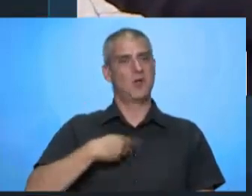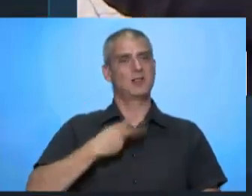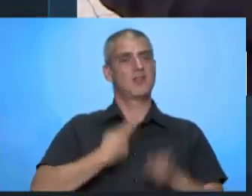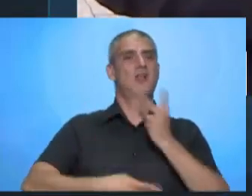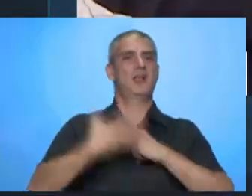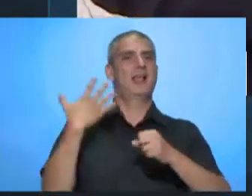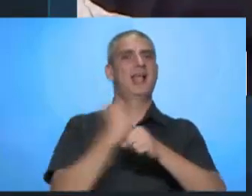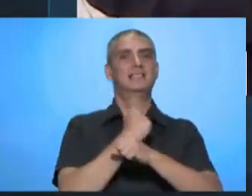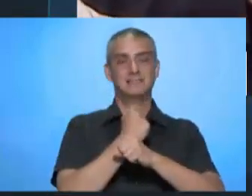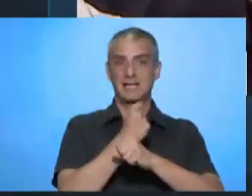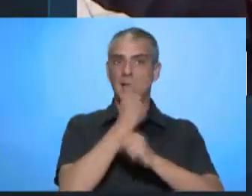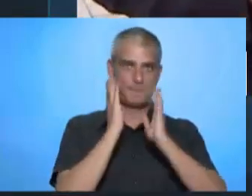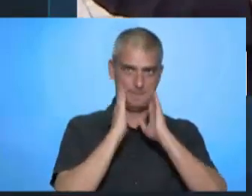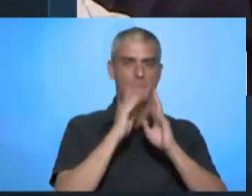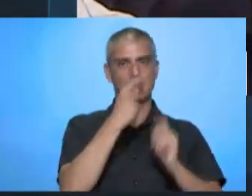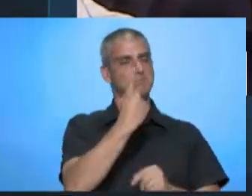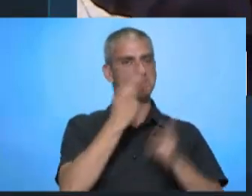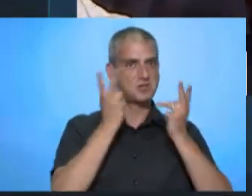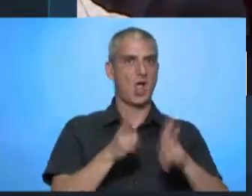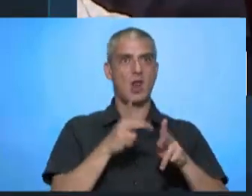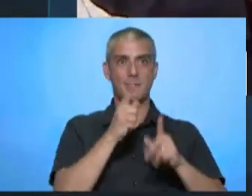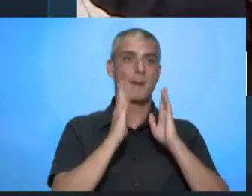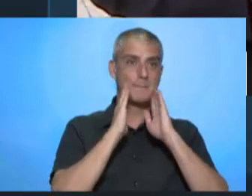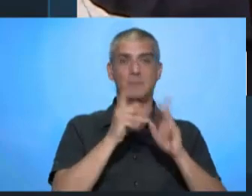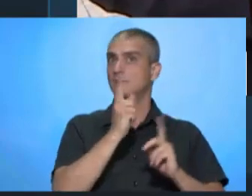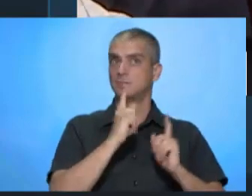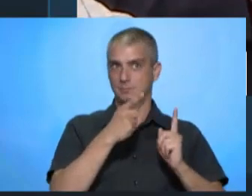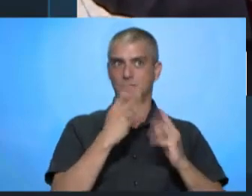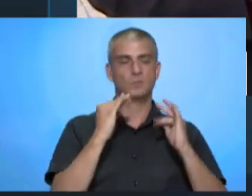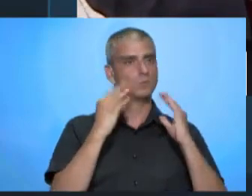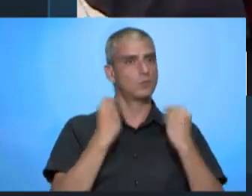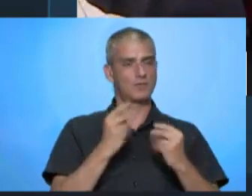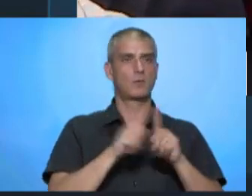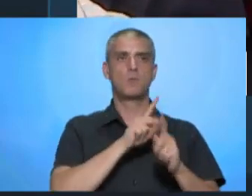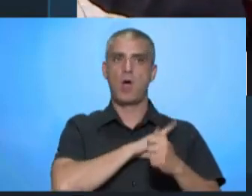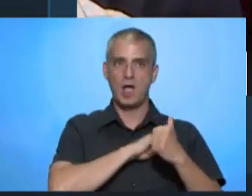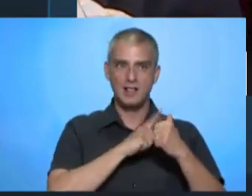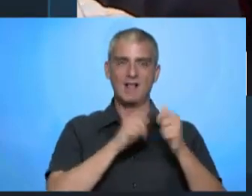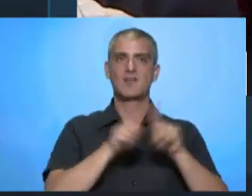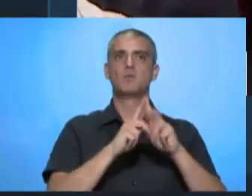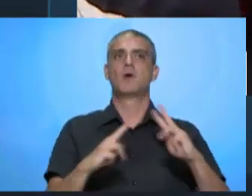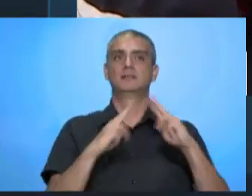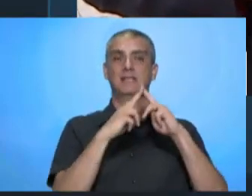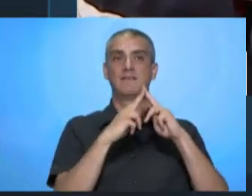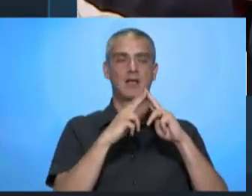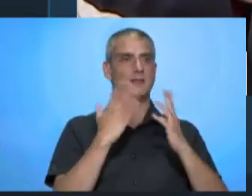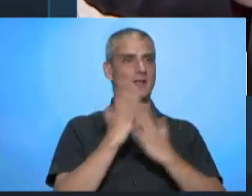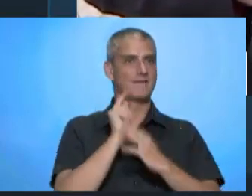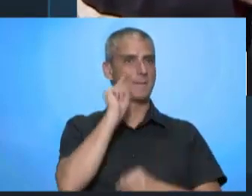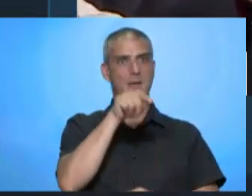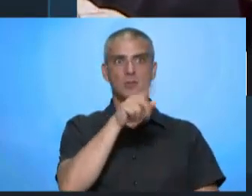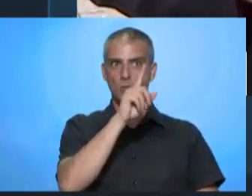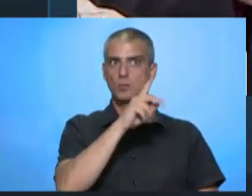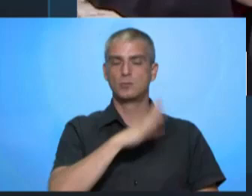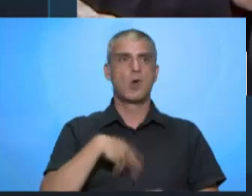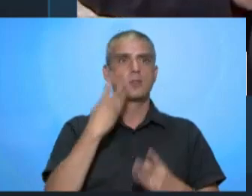את ההישג הזה. הם מאמינים בעצמם, הם מאמינים שהם לא פחות טובים, לא מאנגליה ולא מצרפת. הגענו לזאגרב היום, ראינו